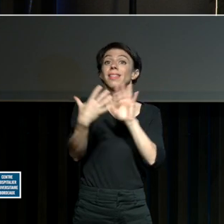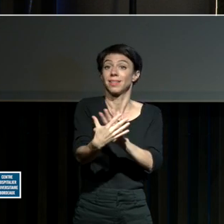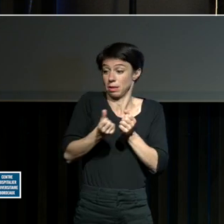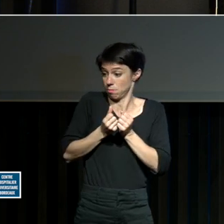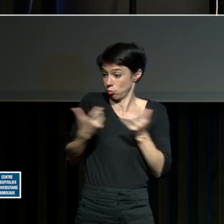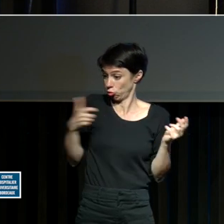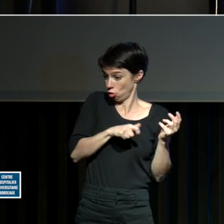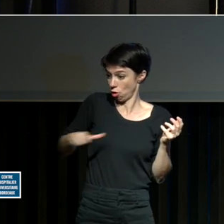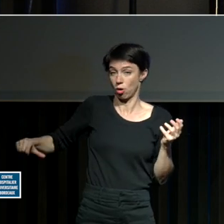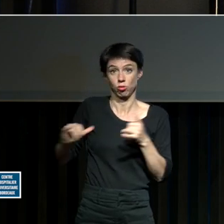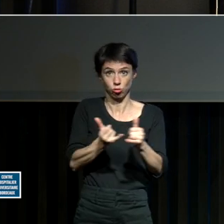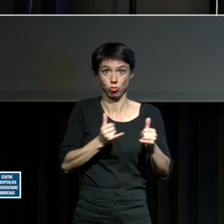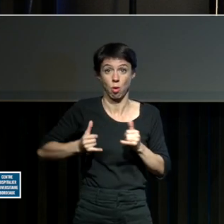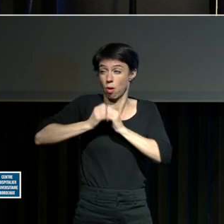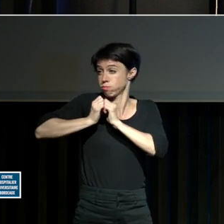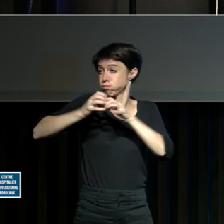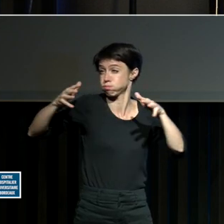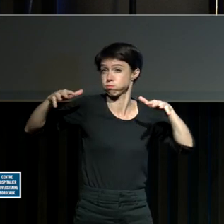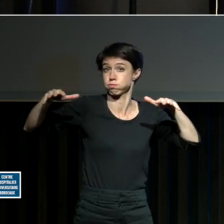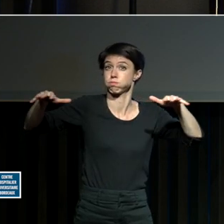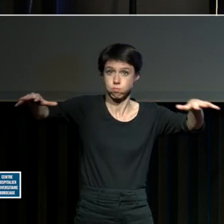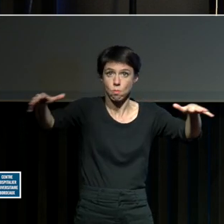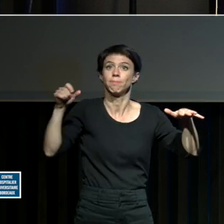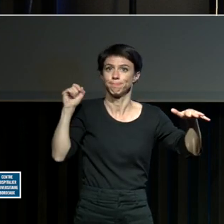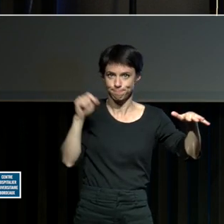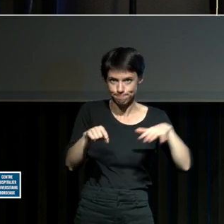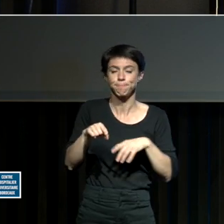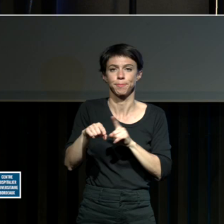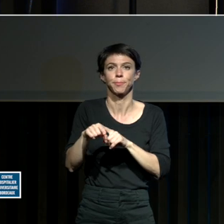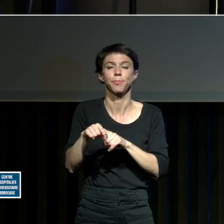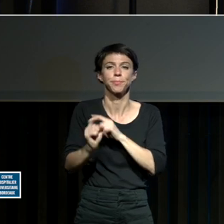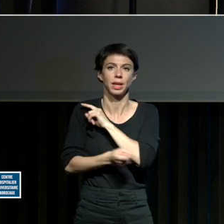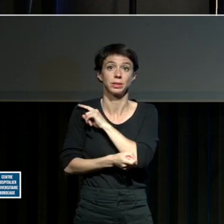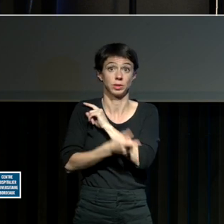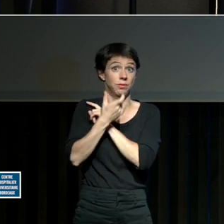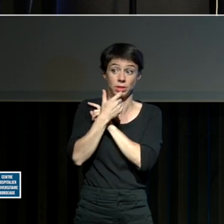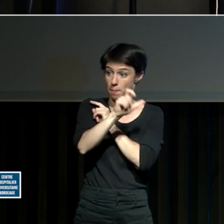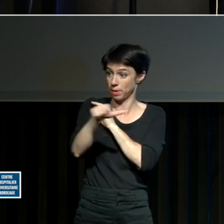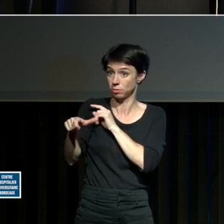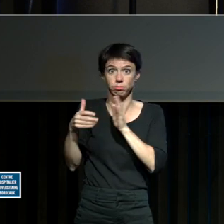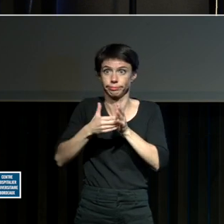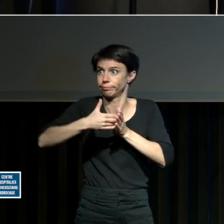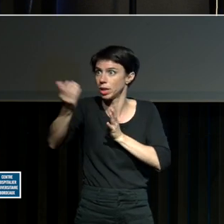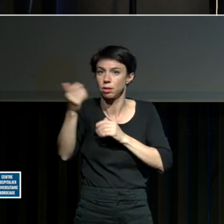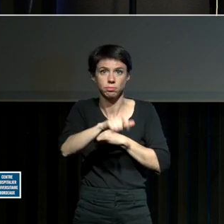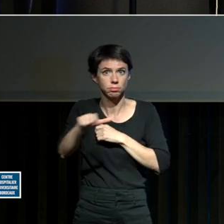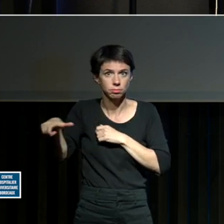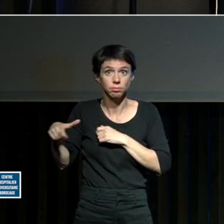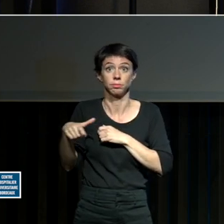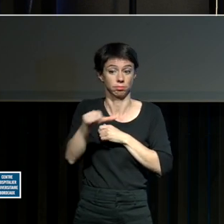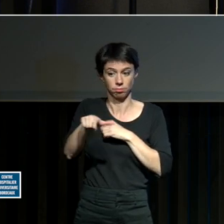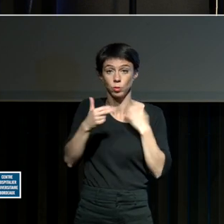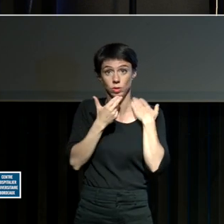multijoueurs. Ces jeux vont permettre à des milliers d'utilisateurs de